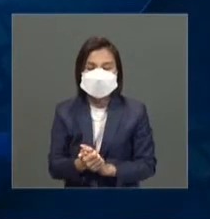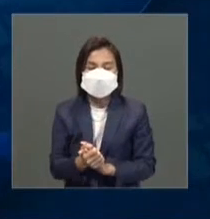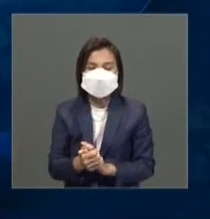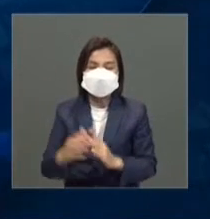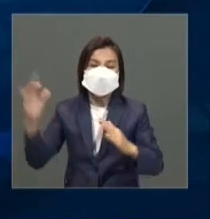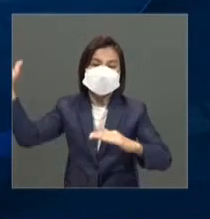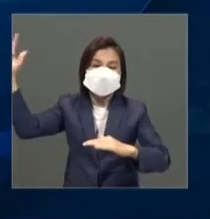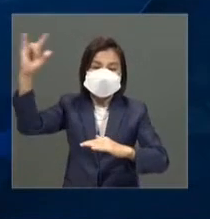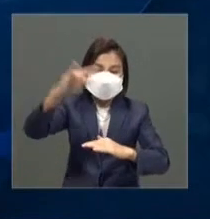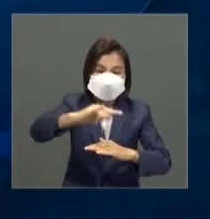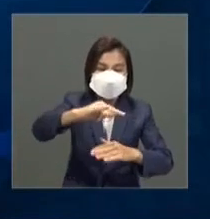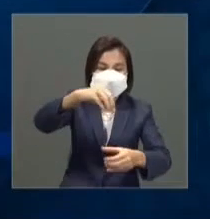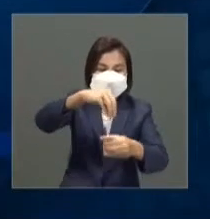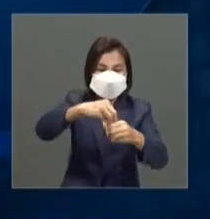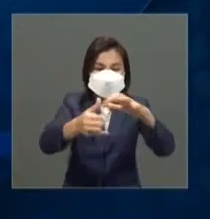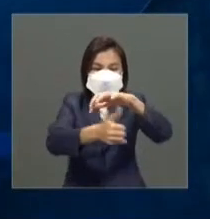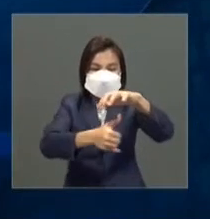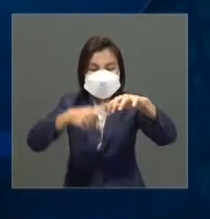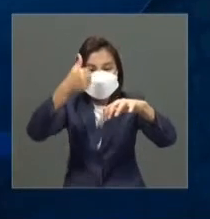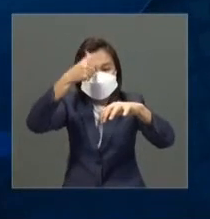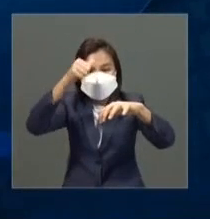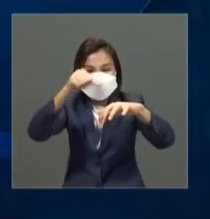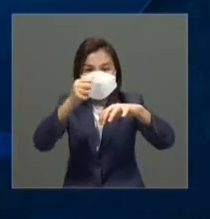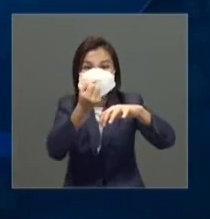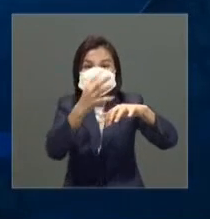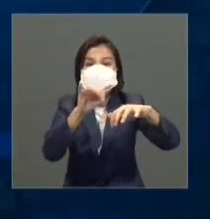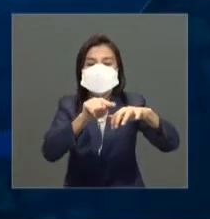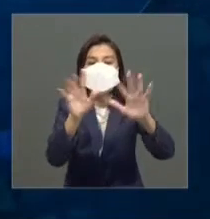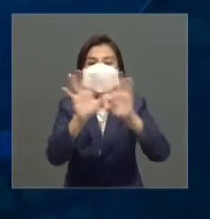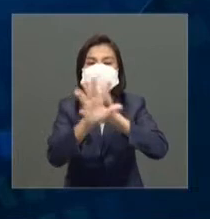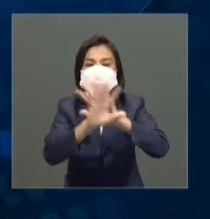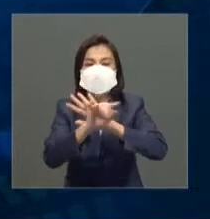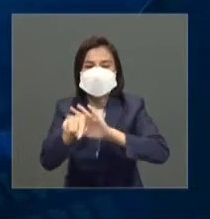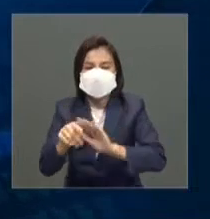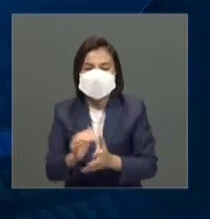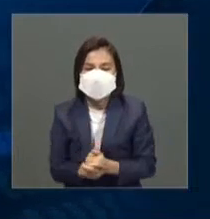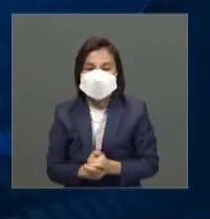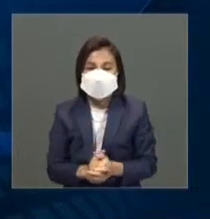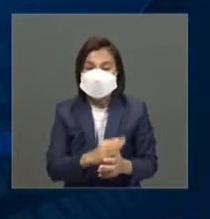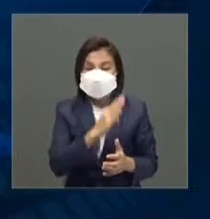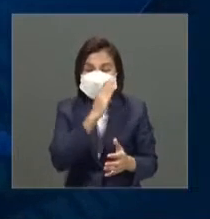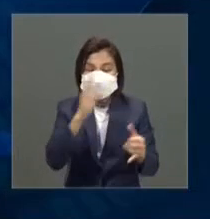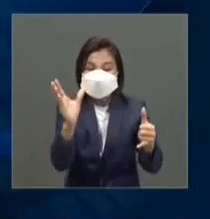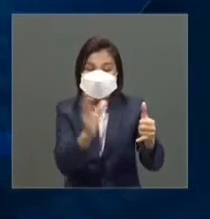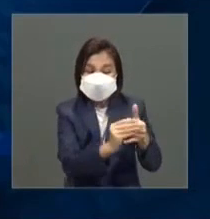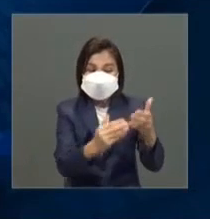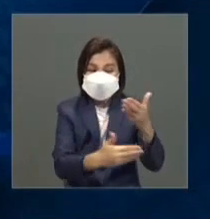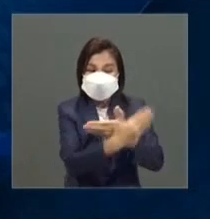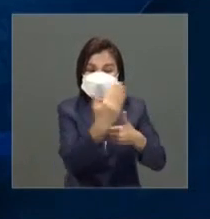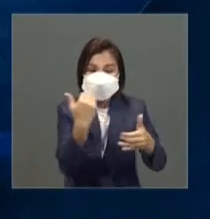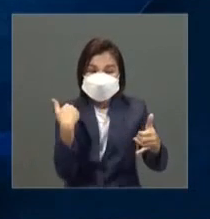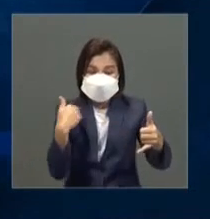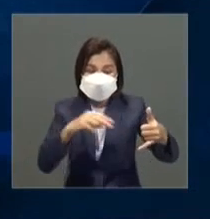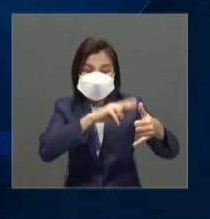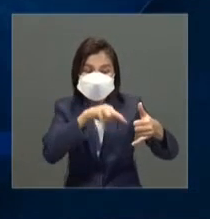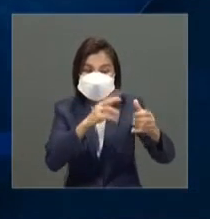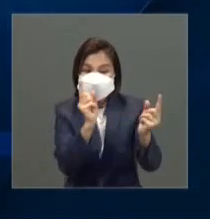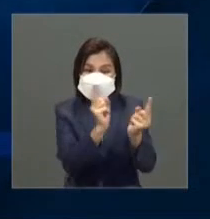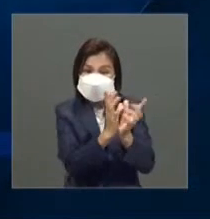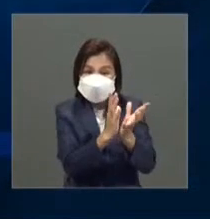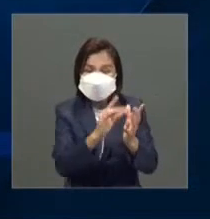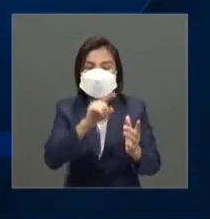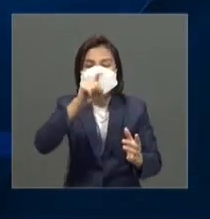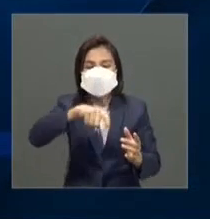องตรวจซ้ำกันเพราะอาจจะเจอบวกในนี้ด้วยก็ได้ณวันนี้ที่ไม่มีอาการแต่วันข้างหน้าก็ต้องเฝ้าระวังอย่างดี